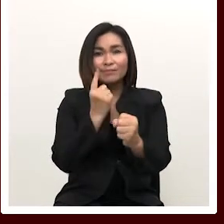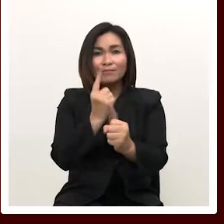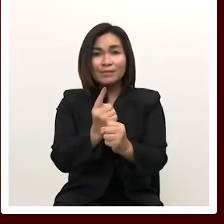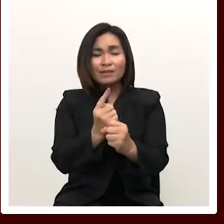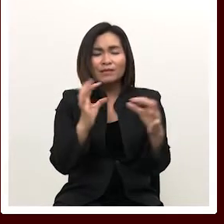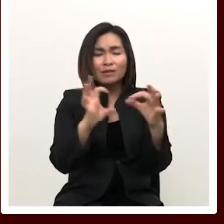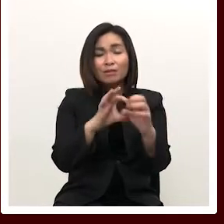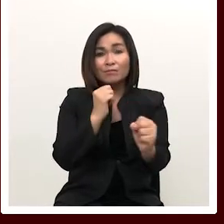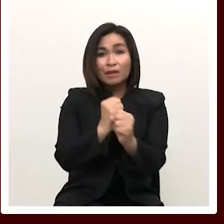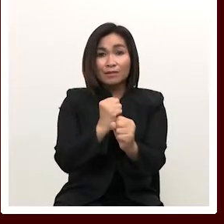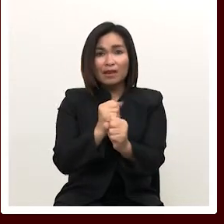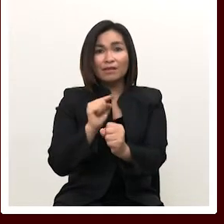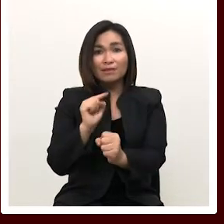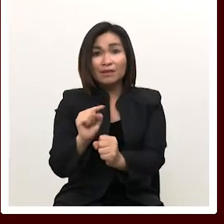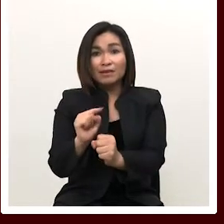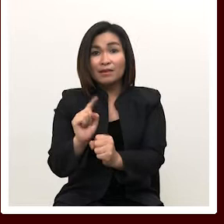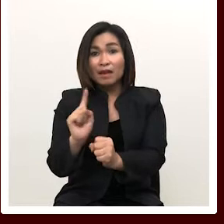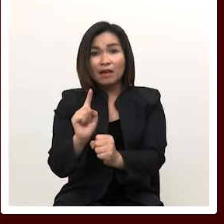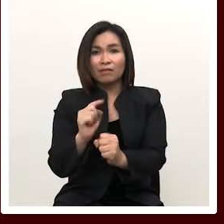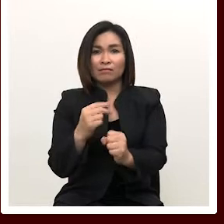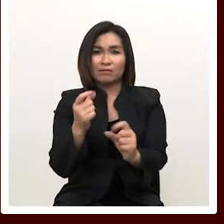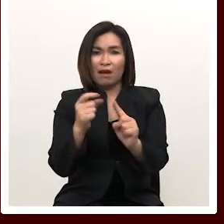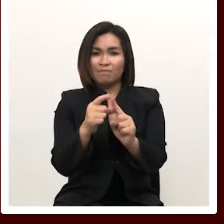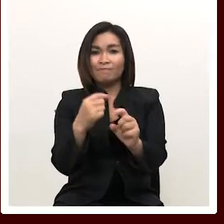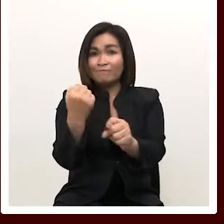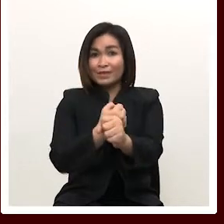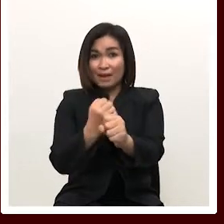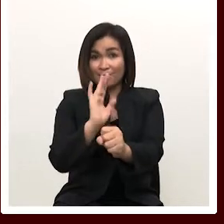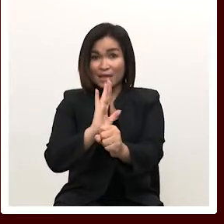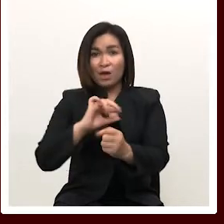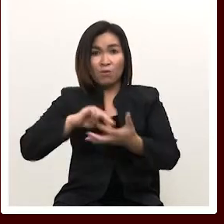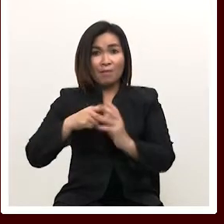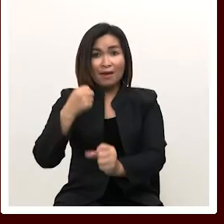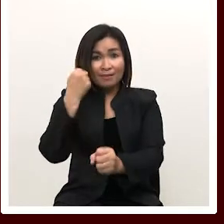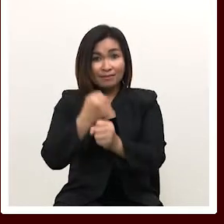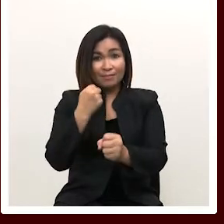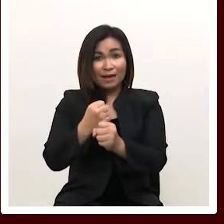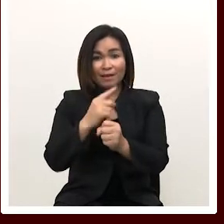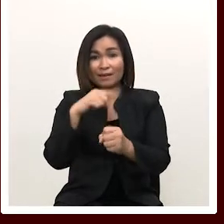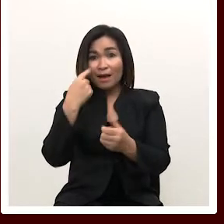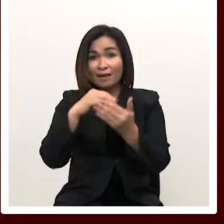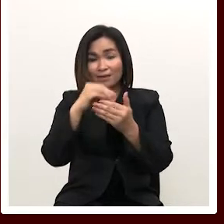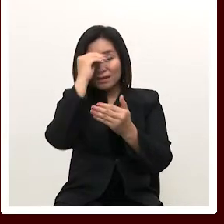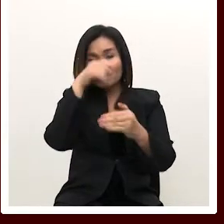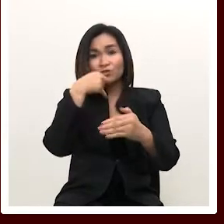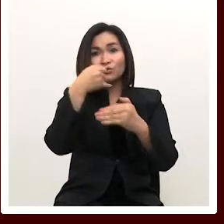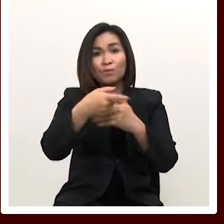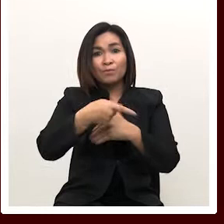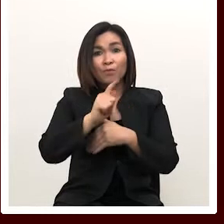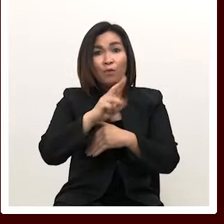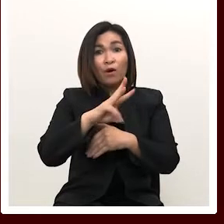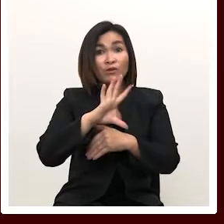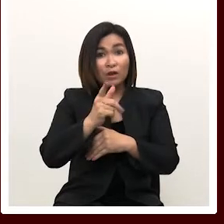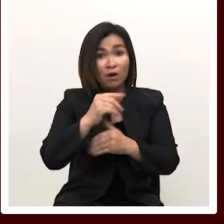านนี่เราไม่ได้เรียกว่าการทำฝึกงานนะครับเราเรียกว่าการทำงานนะครับเด็กที่จบปวช.มาแล้วเรียนในศึกษาที่